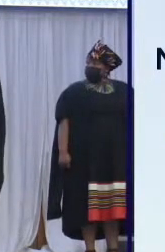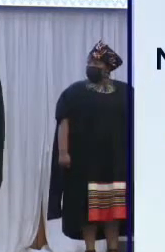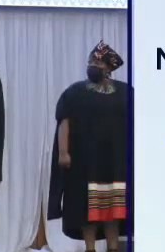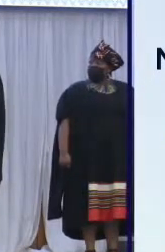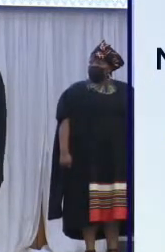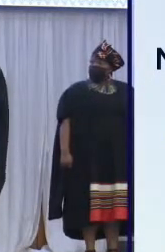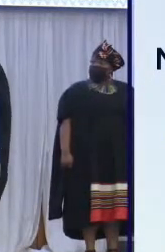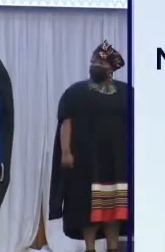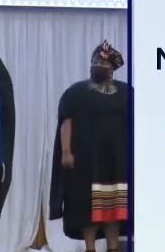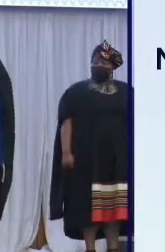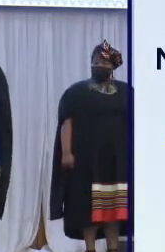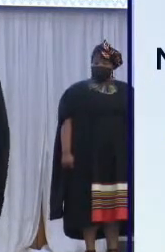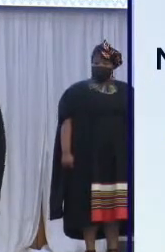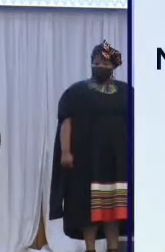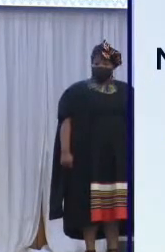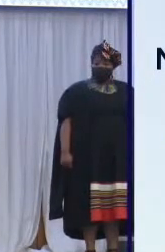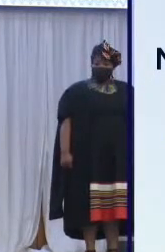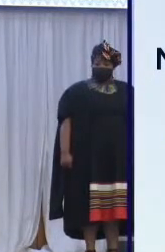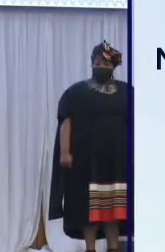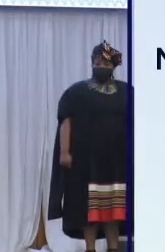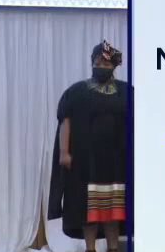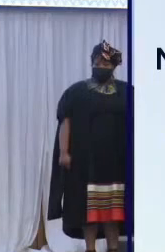Nkosinathi Ndoni.